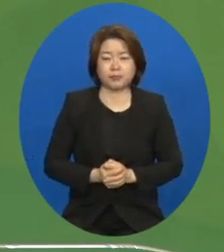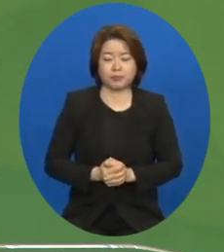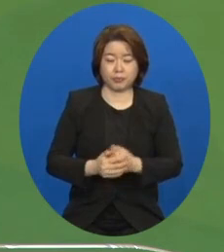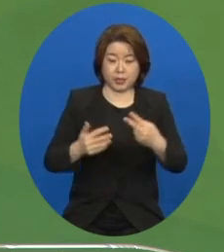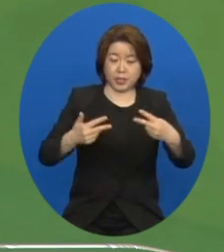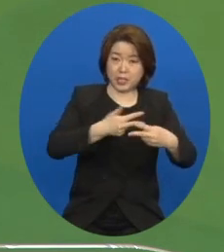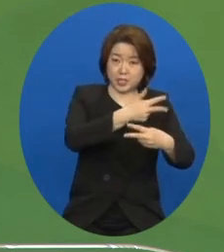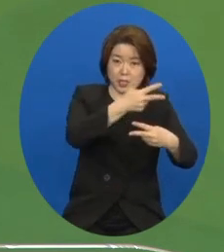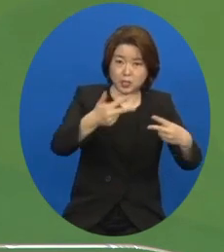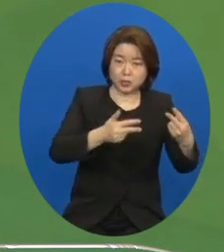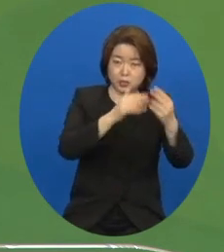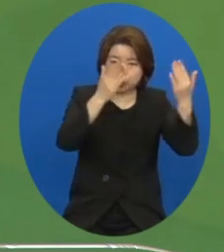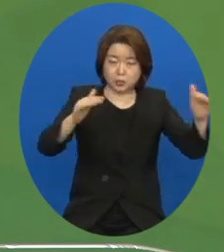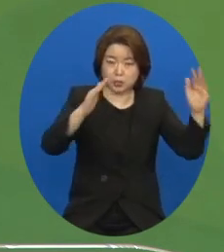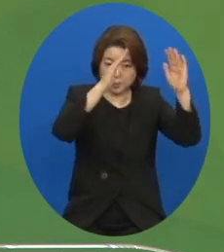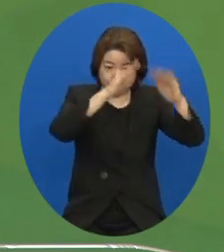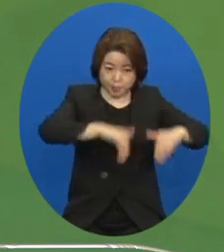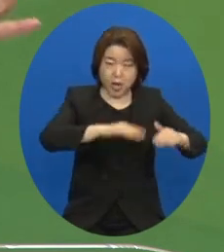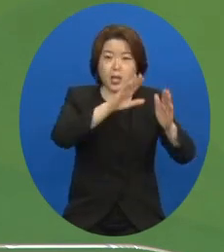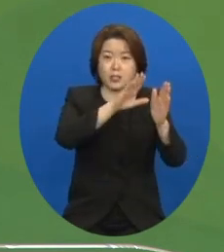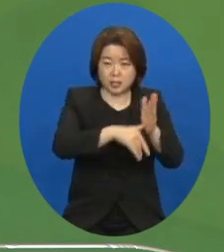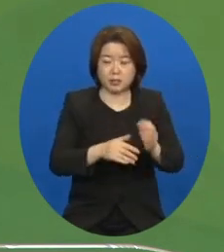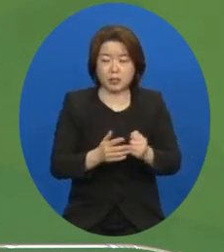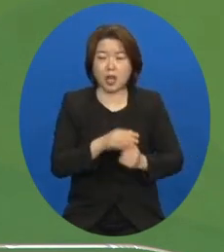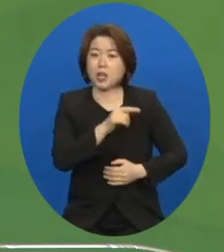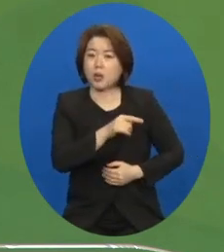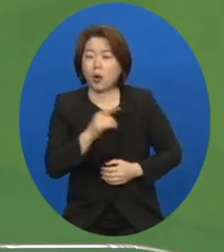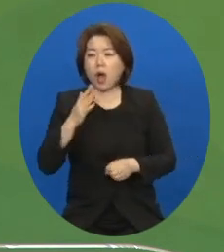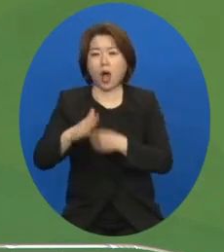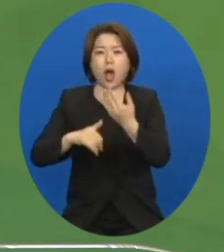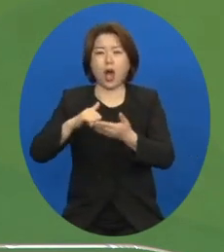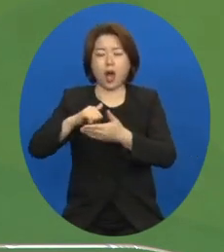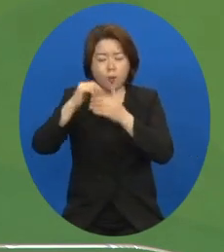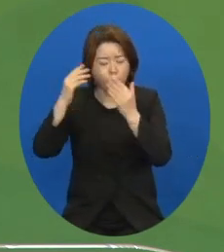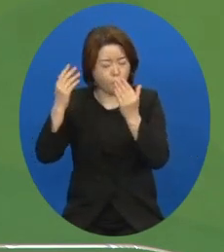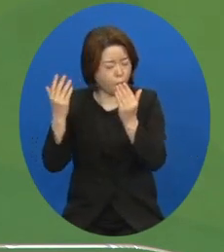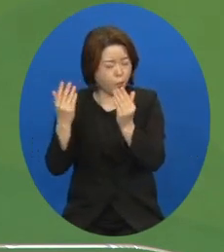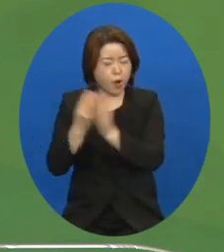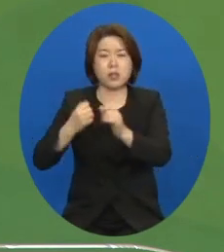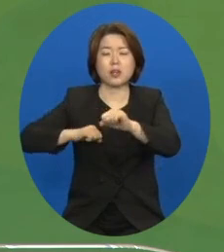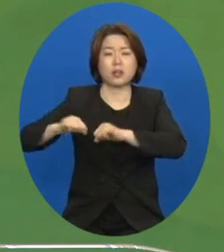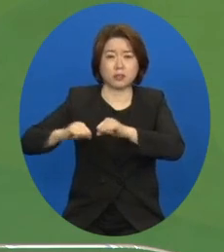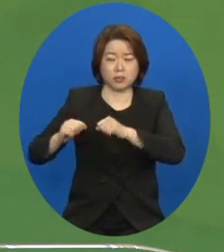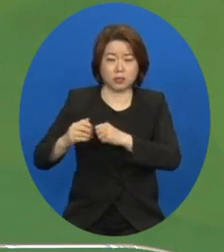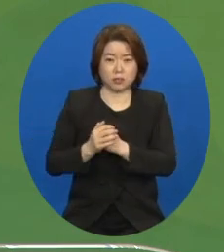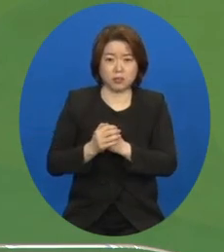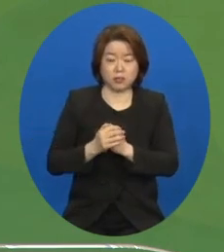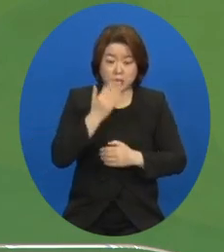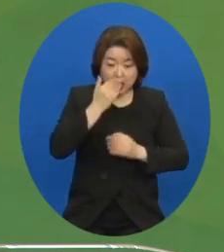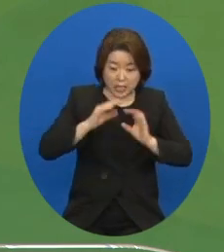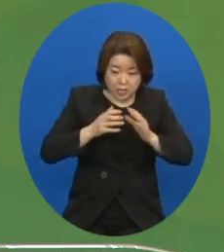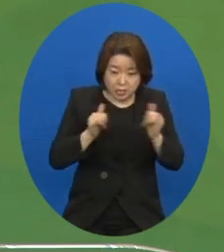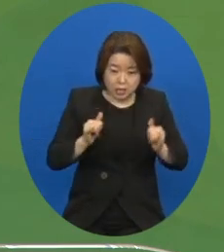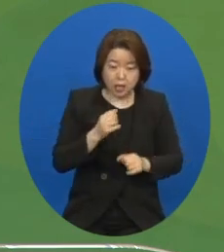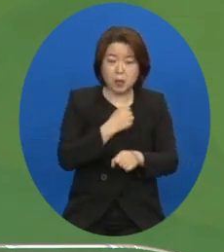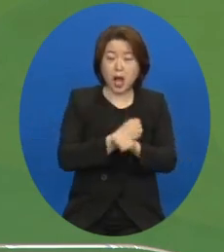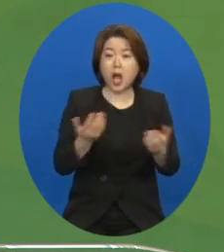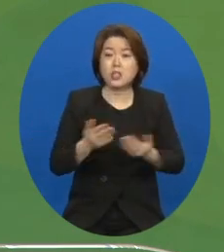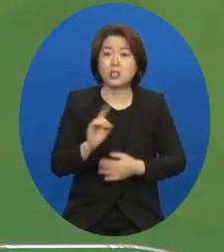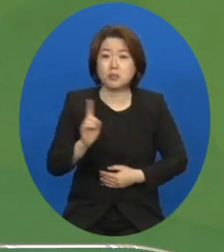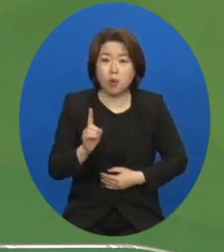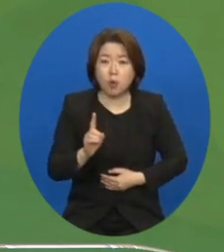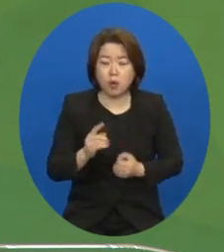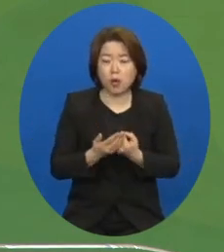여리고성이 무너졌을 때 그건 하나님의 전적인 역사였습니다. 이스라엘 백성이 한 일이라고는 함께